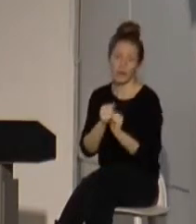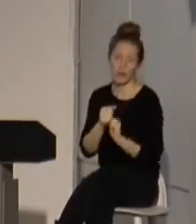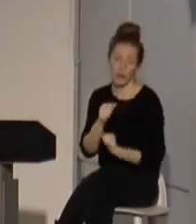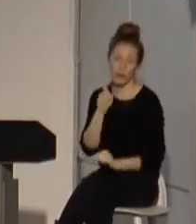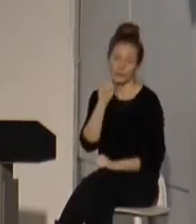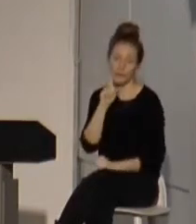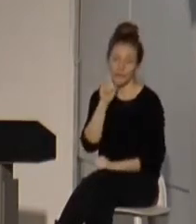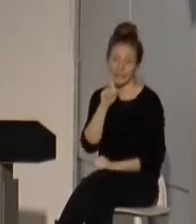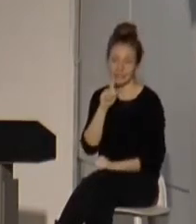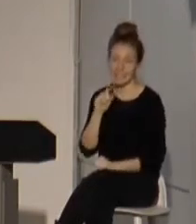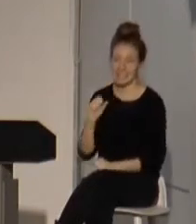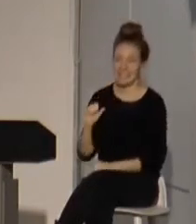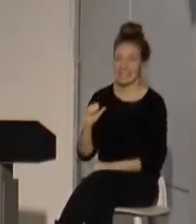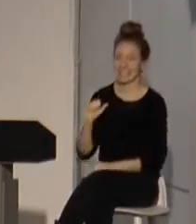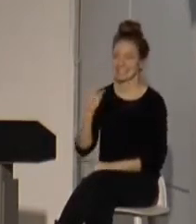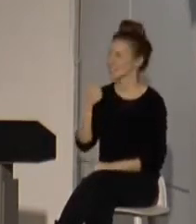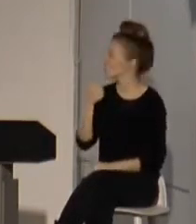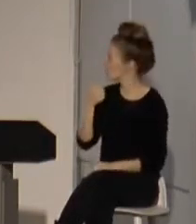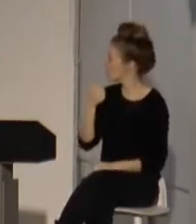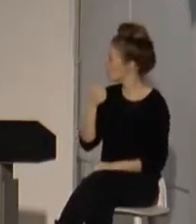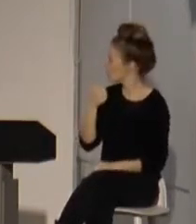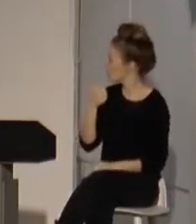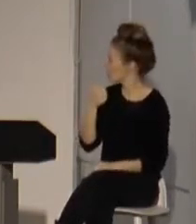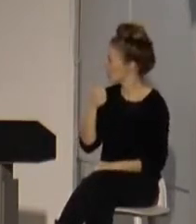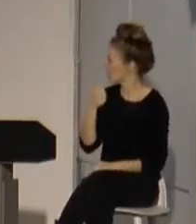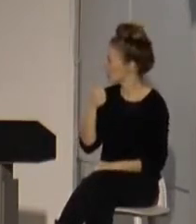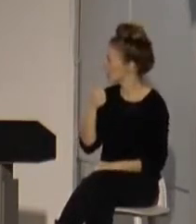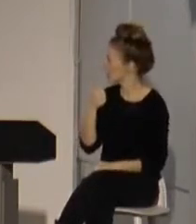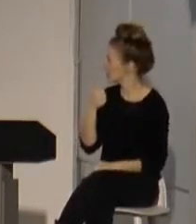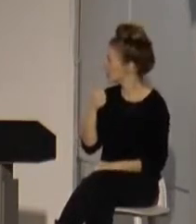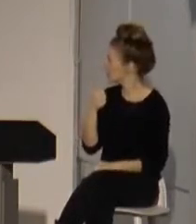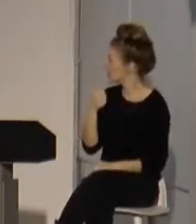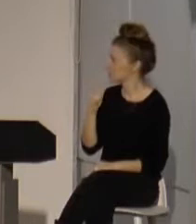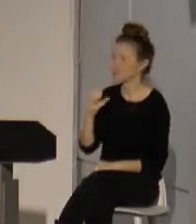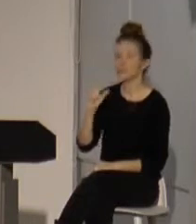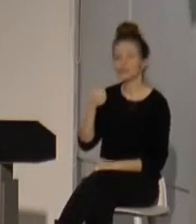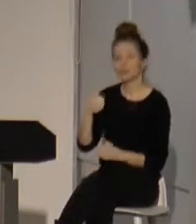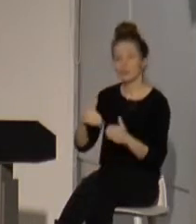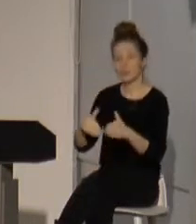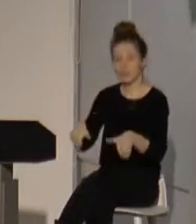קריפ, כן? בעברית תרגמו את זה, עמית כמה תרגם את זה כנכי על.